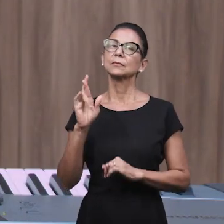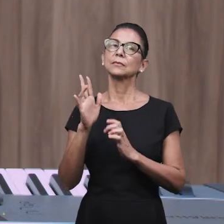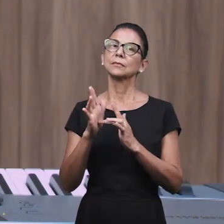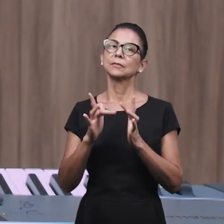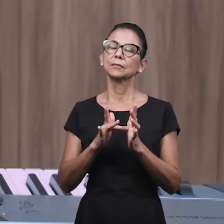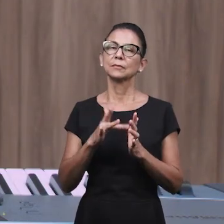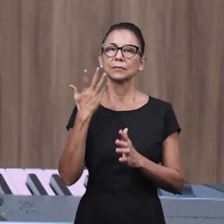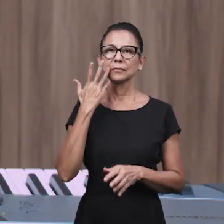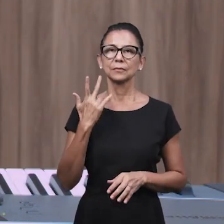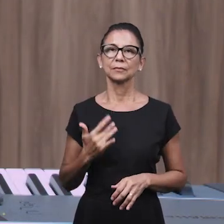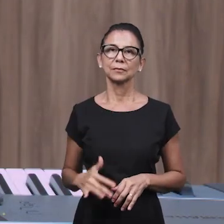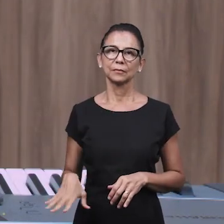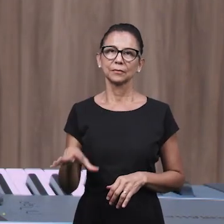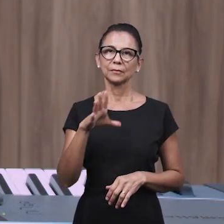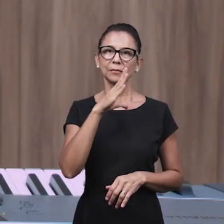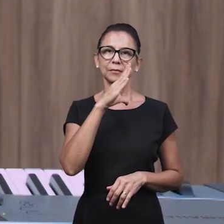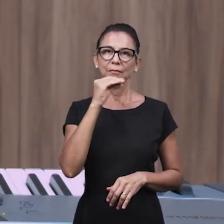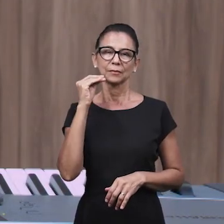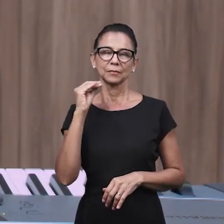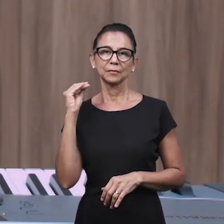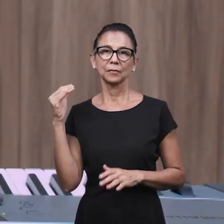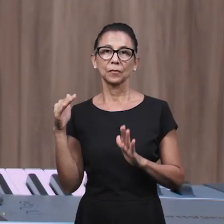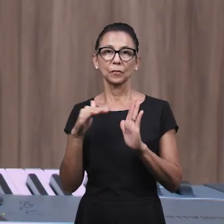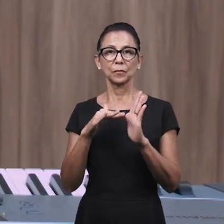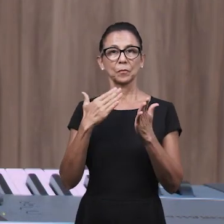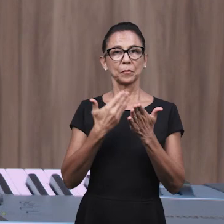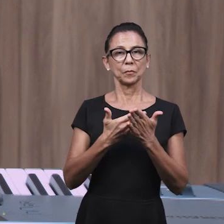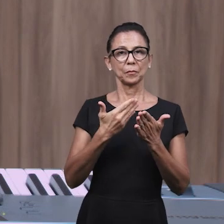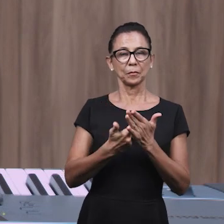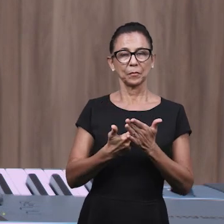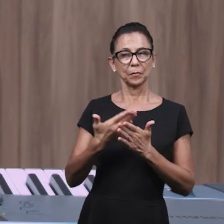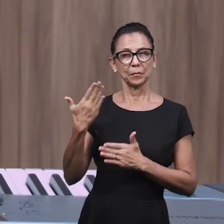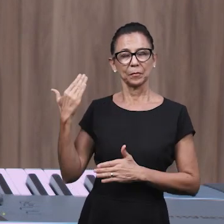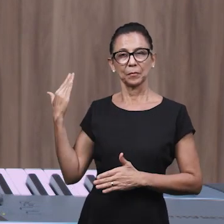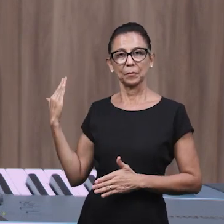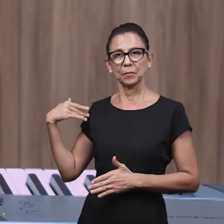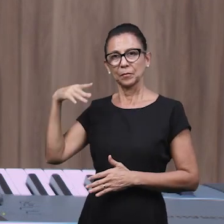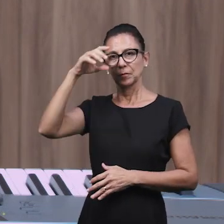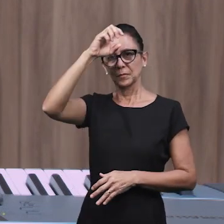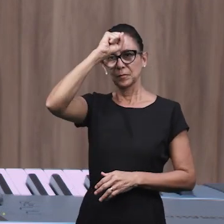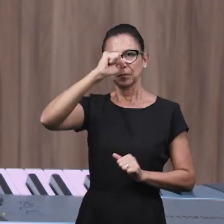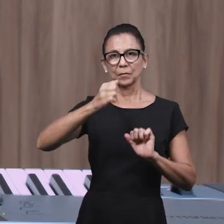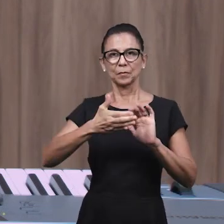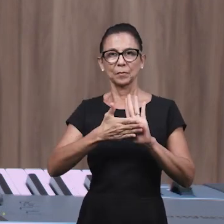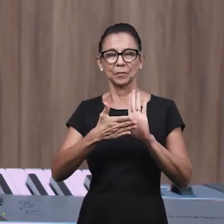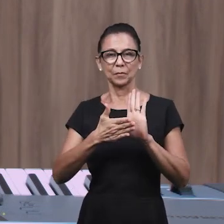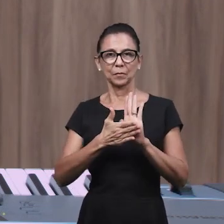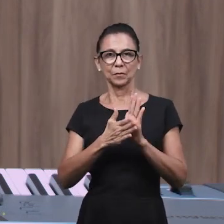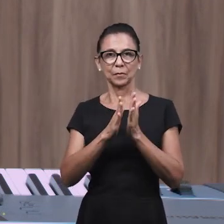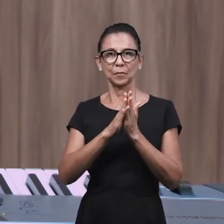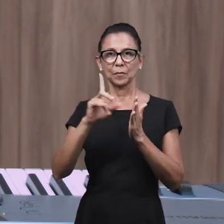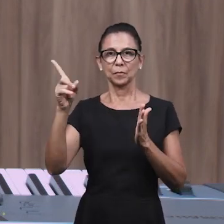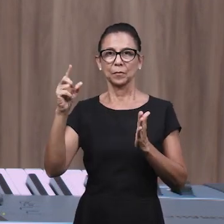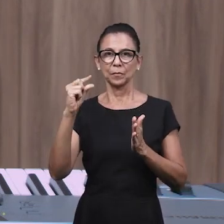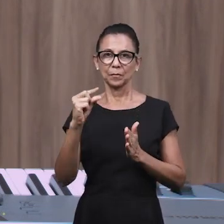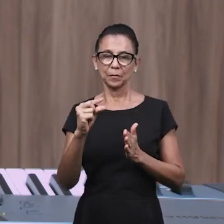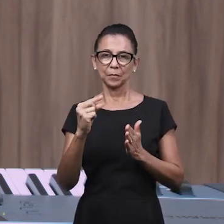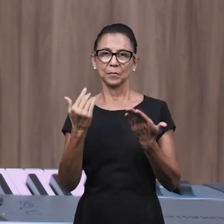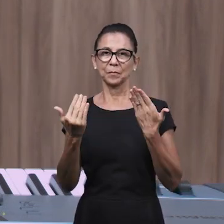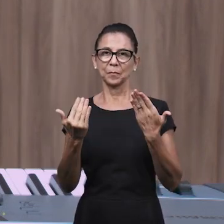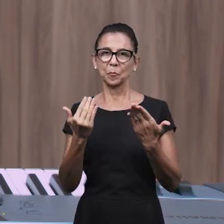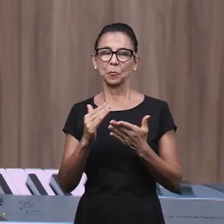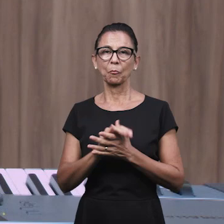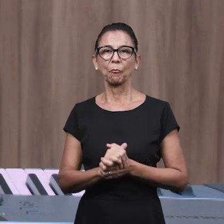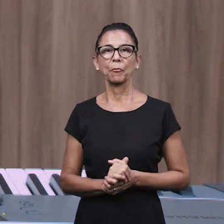La paix du Seigneur, enfants, adolescents. Dans la dernière étude, nous avons appris ta parole, c'est la sémence avec